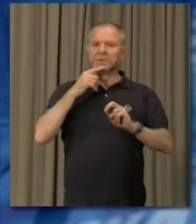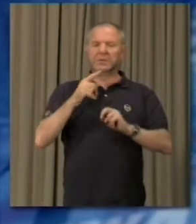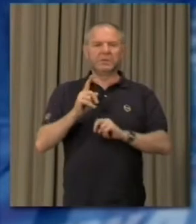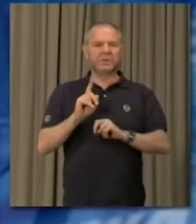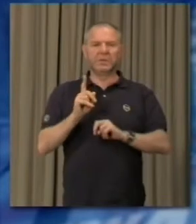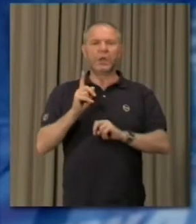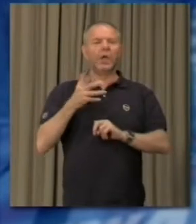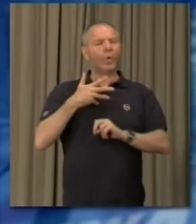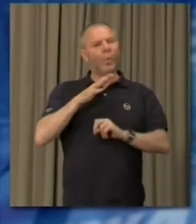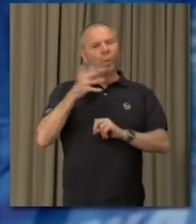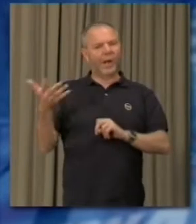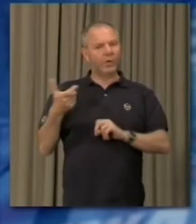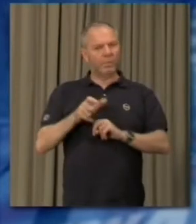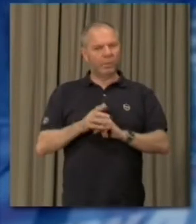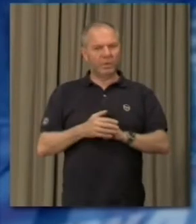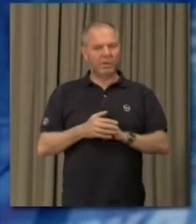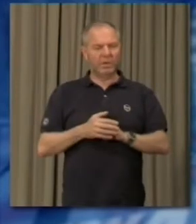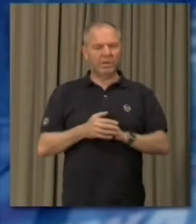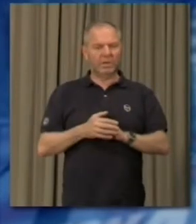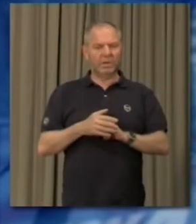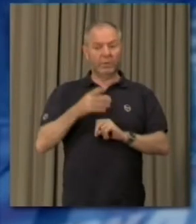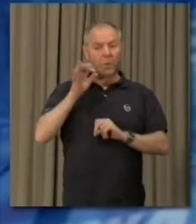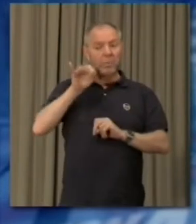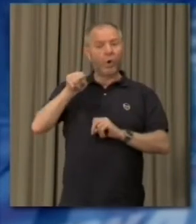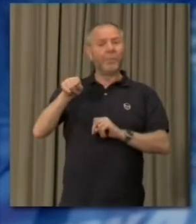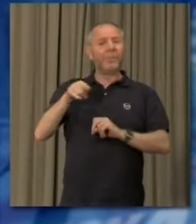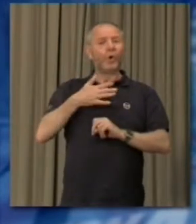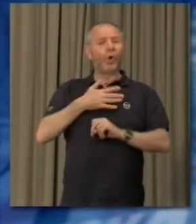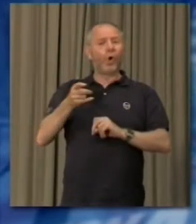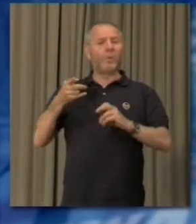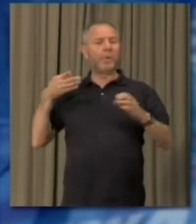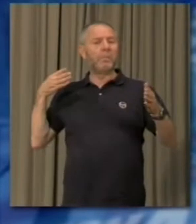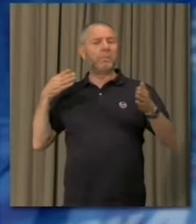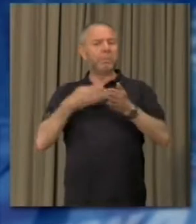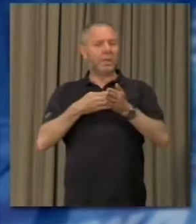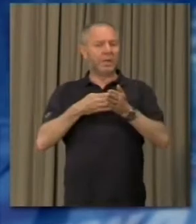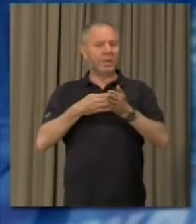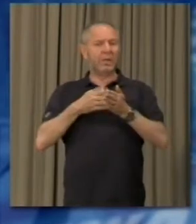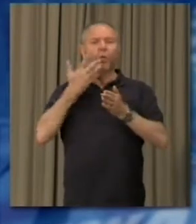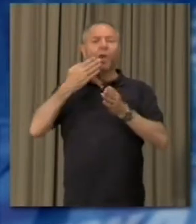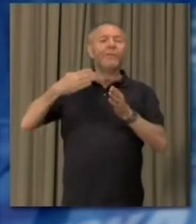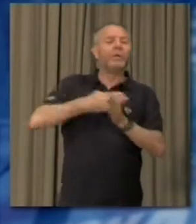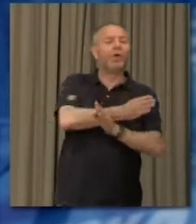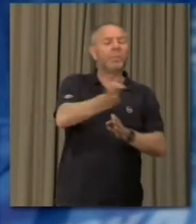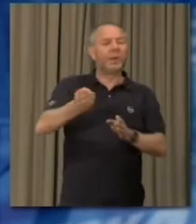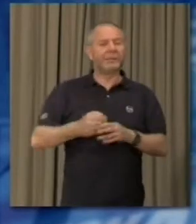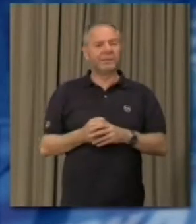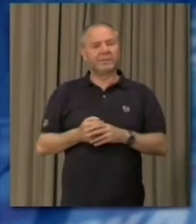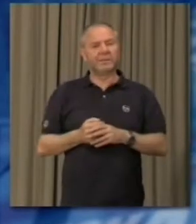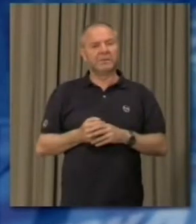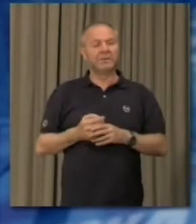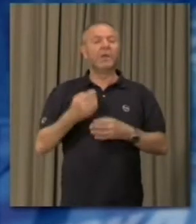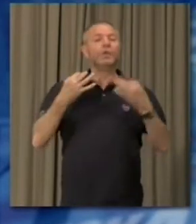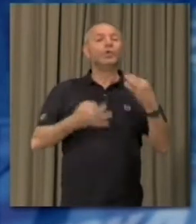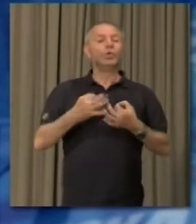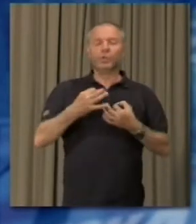però un'altra versione, secondo la quale fu l'imbarcazione di Morosini a causare l'incidente tentando di superare lo yacht. Il giudice ha stabilito invece una